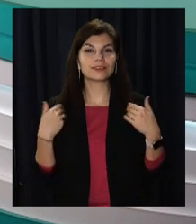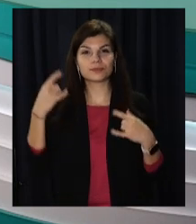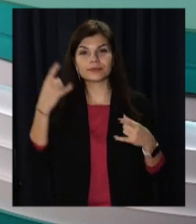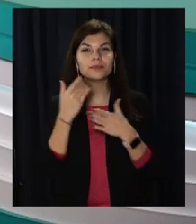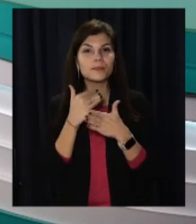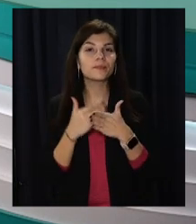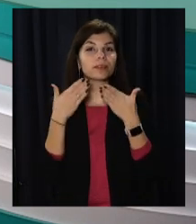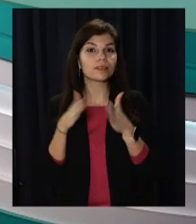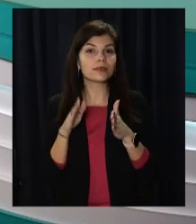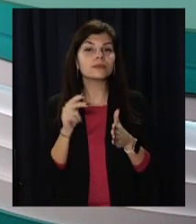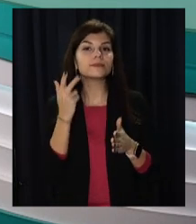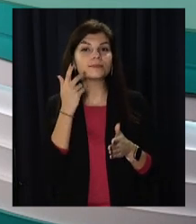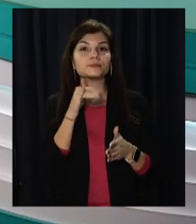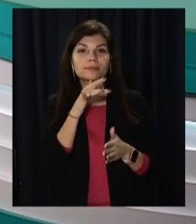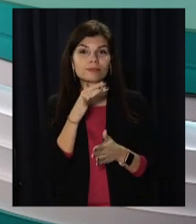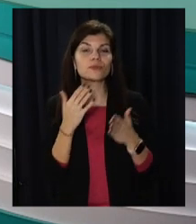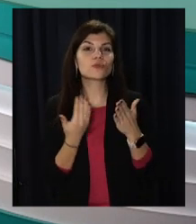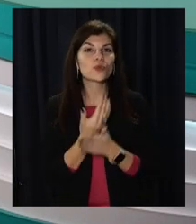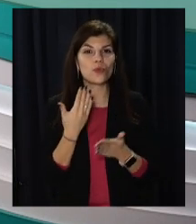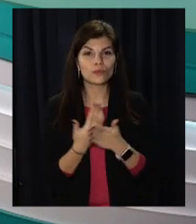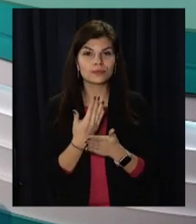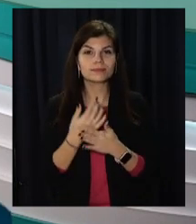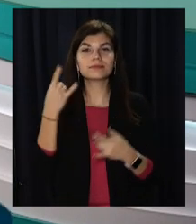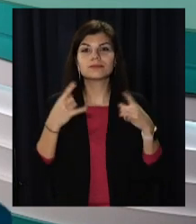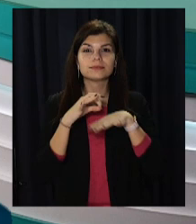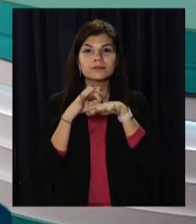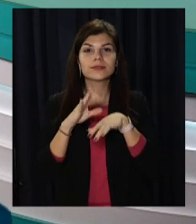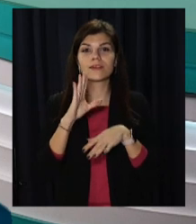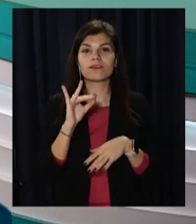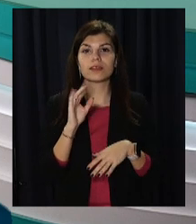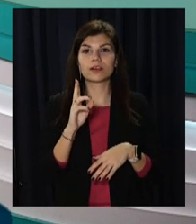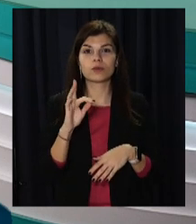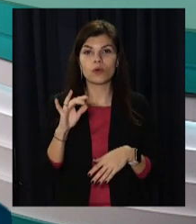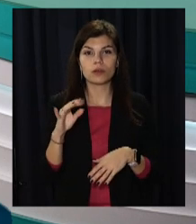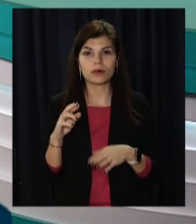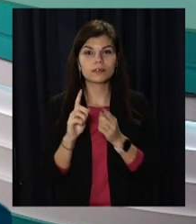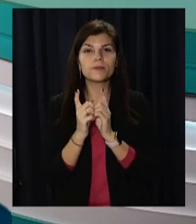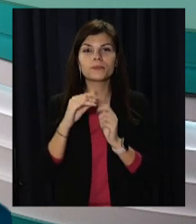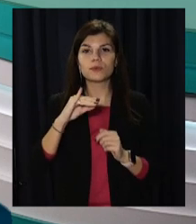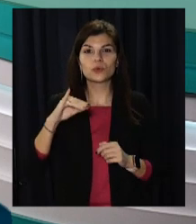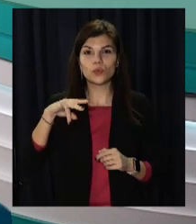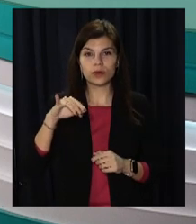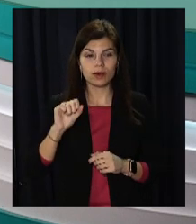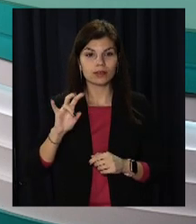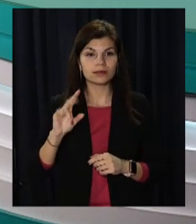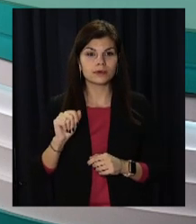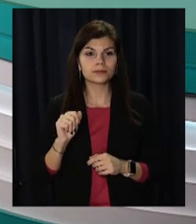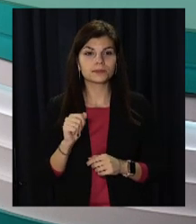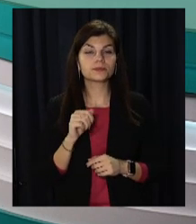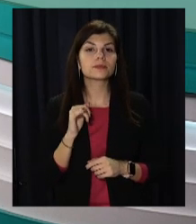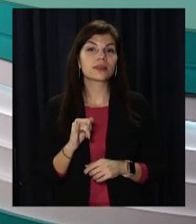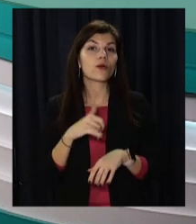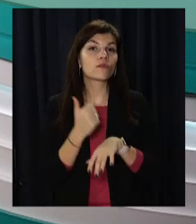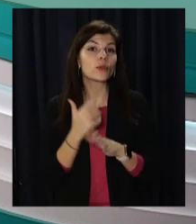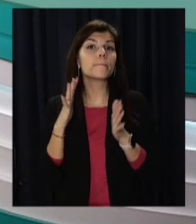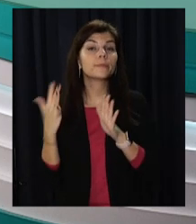з вами телеканал «Відкритий». Як завжди, у цій порі новини. Для вас у студії працюють Вікторія Вахрушина та сурдоперекладачка Юліана Пуговкіна. І